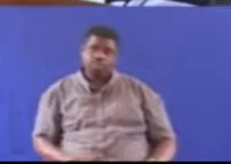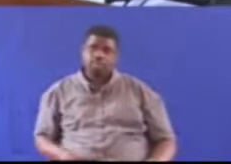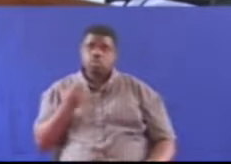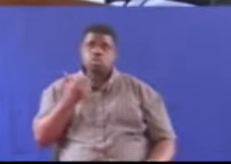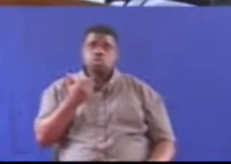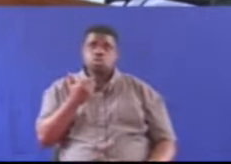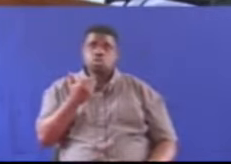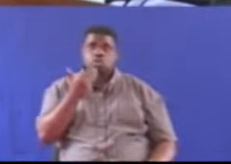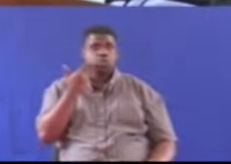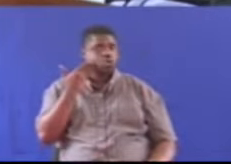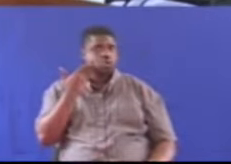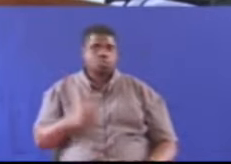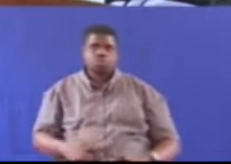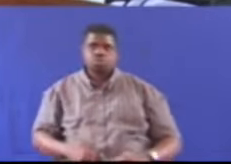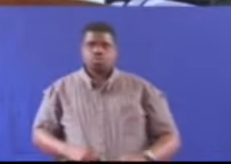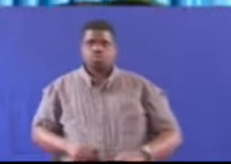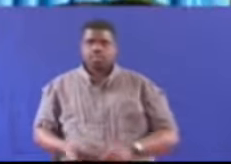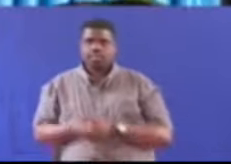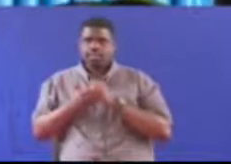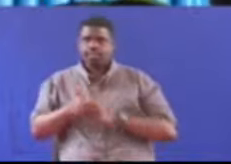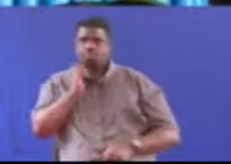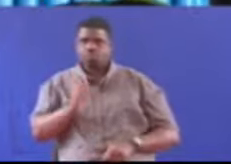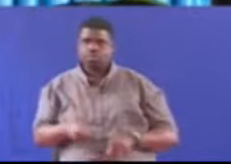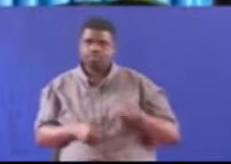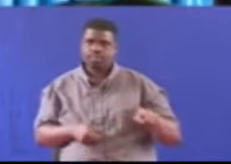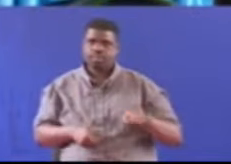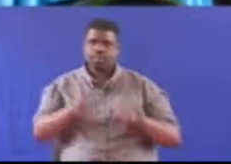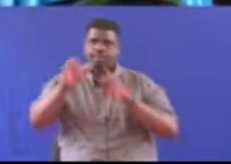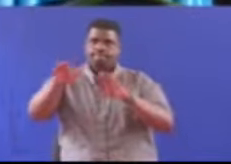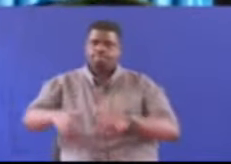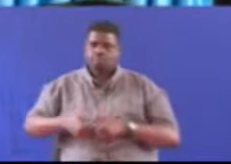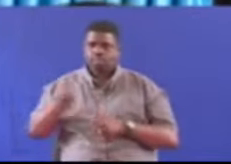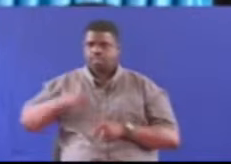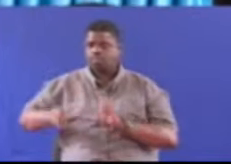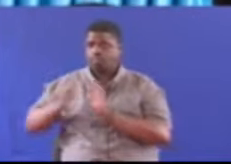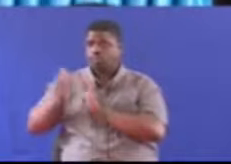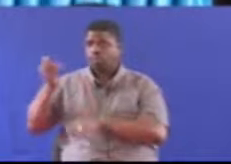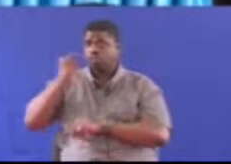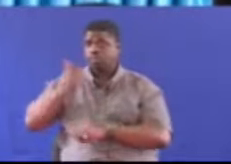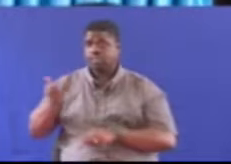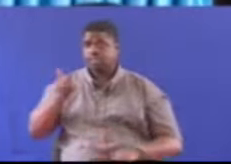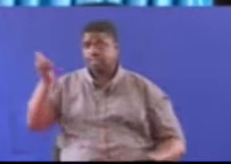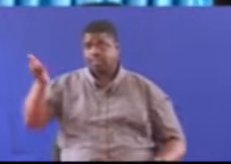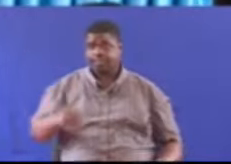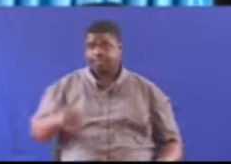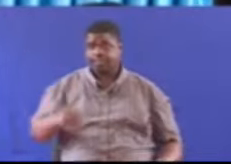Zungu, Naibu Spika wa Bunge la Jamhuri ya Muungano wa Tanzania,